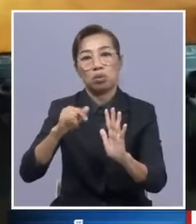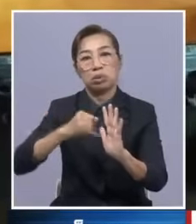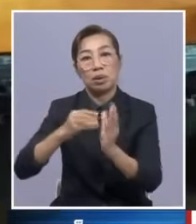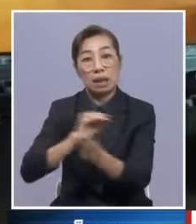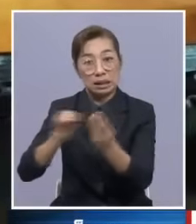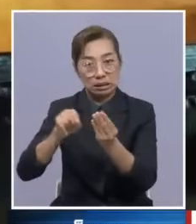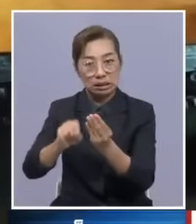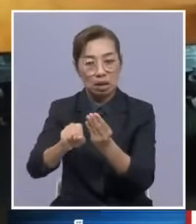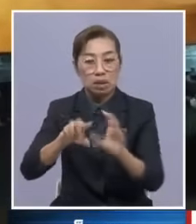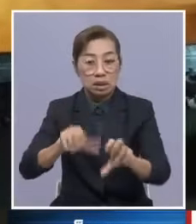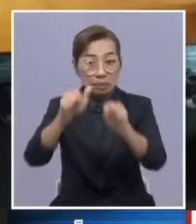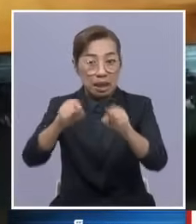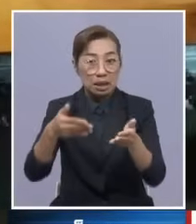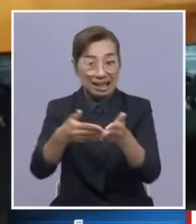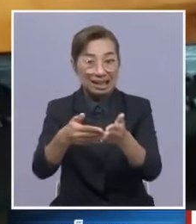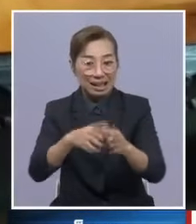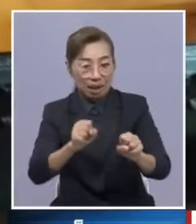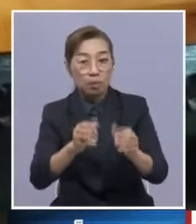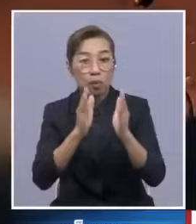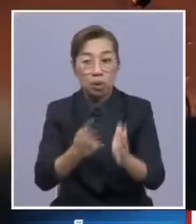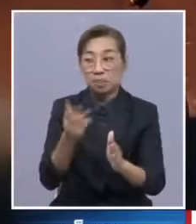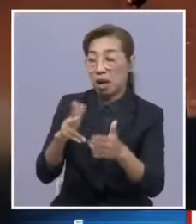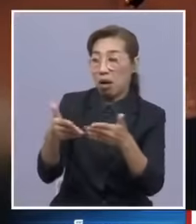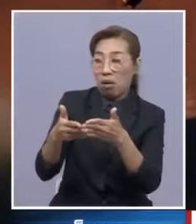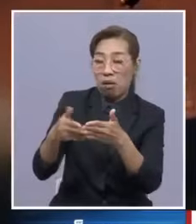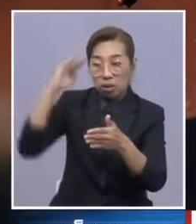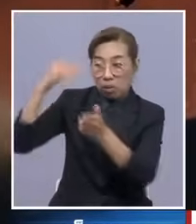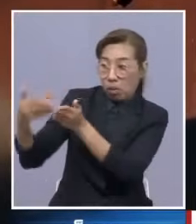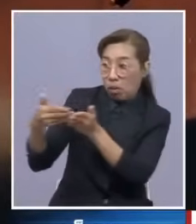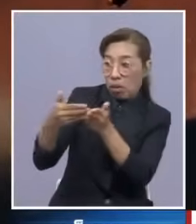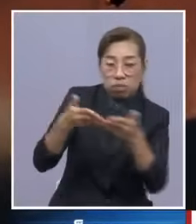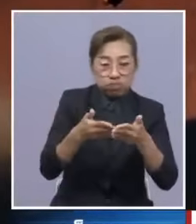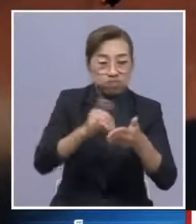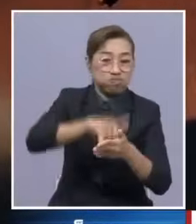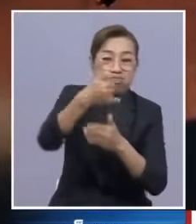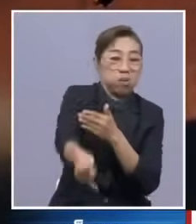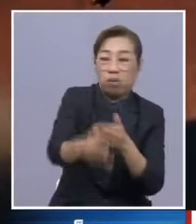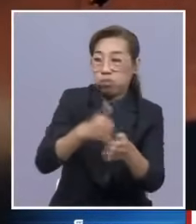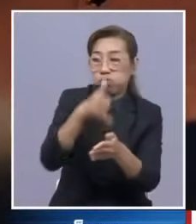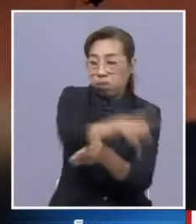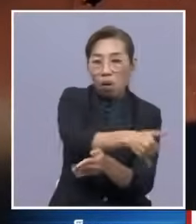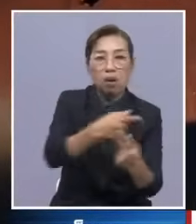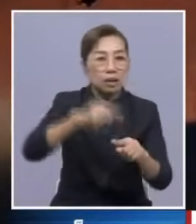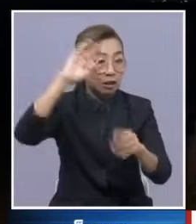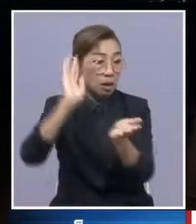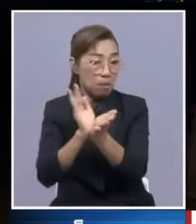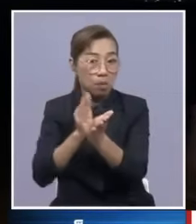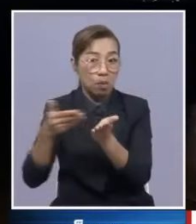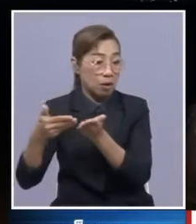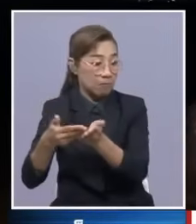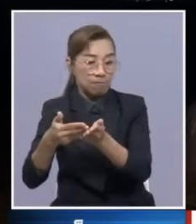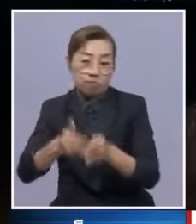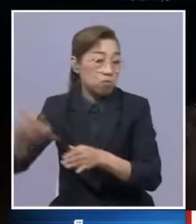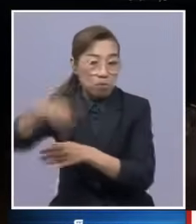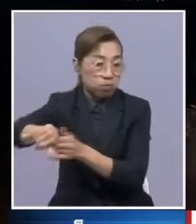การจับกุมมีรายงานว่าผู้ต้องหาพยายามกระโดดน้ำหลบหนีนะแต่เจ้าหน้าที่ชุดปฏิบัติการพิเศษมัชฌานุกระโดดน้ำลงต